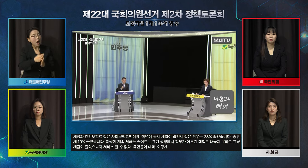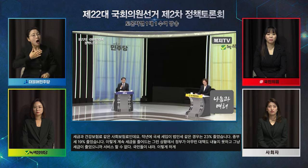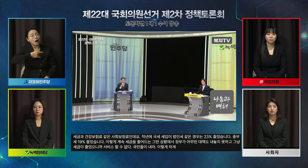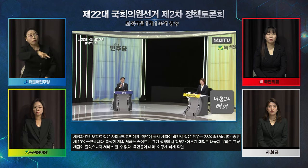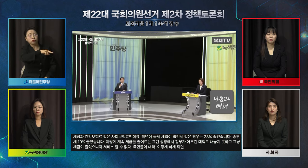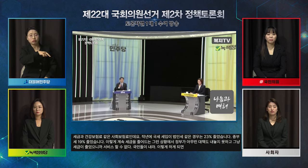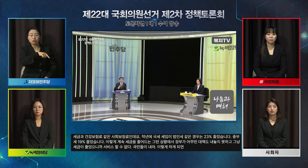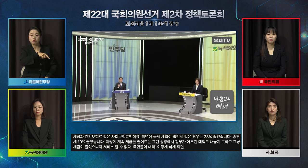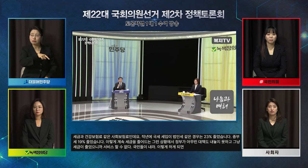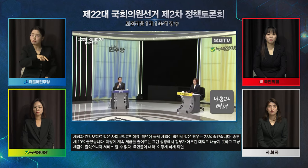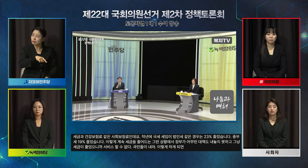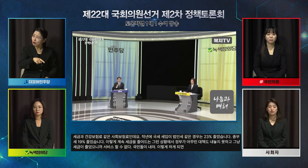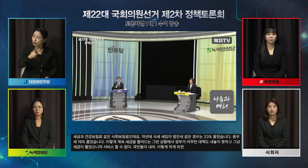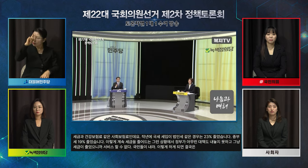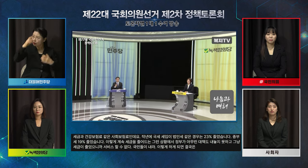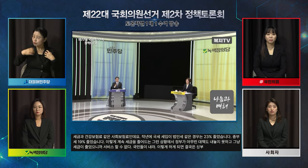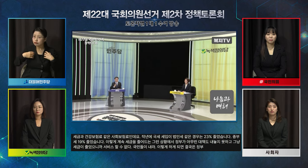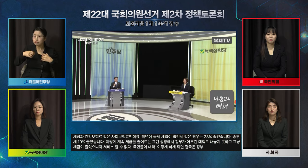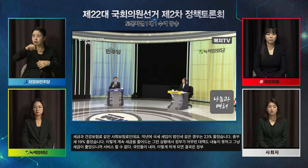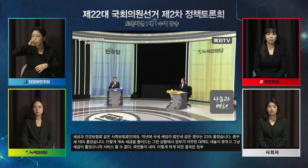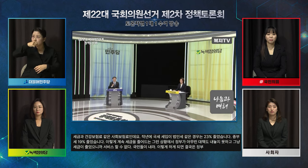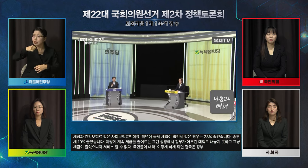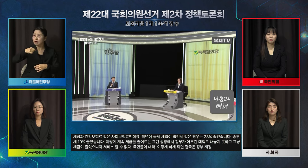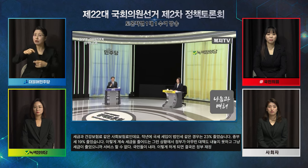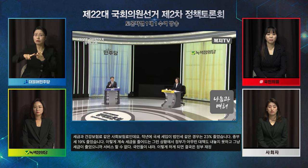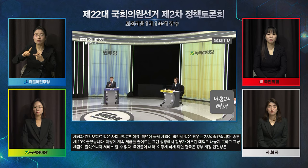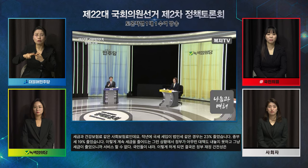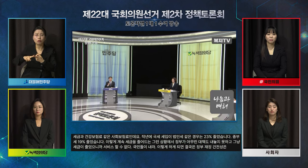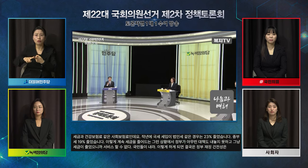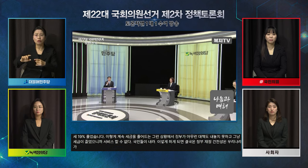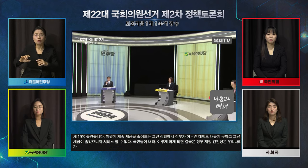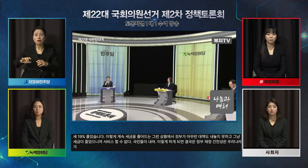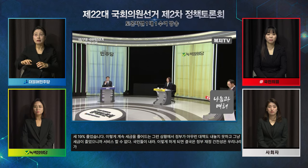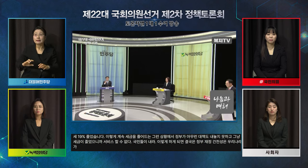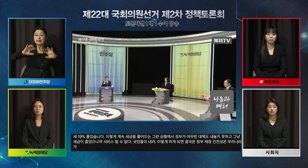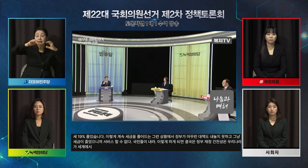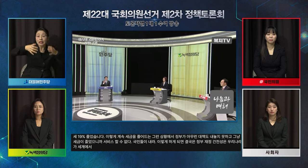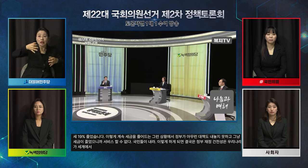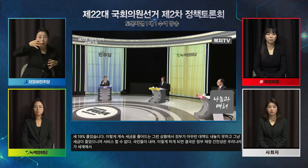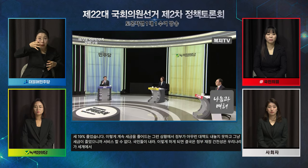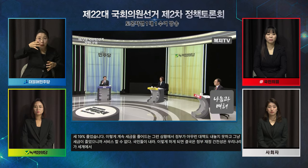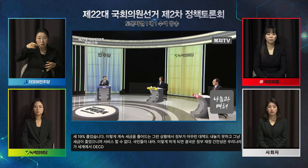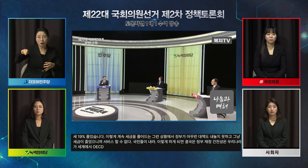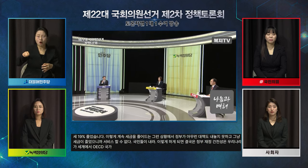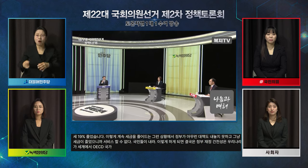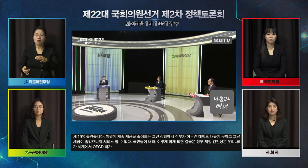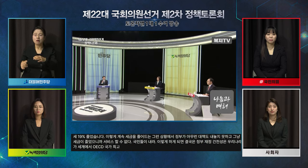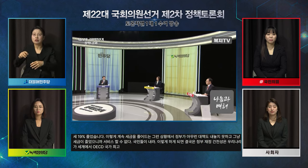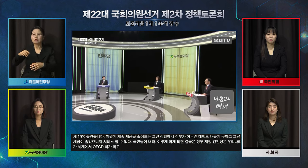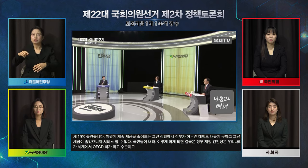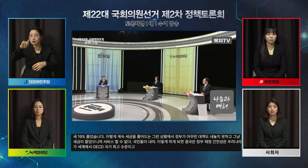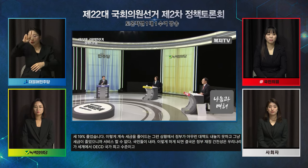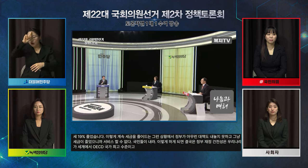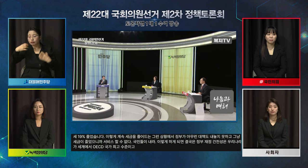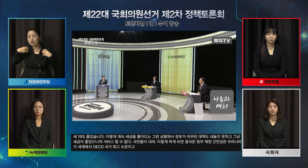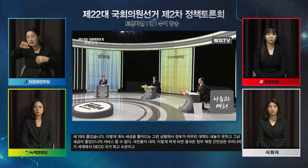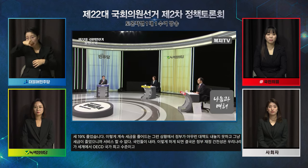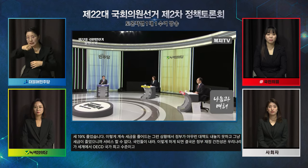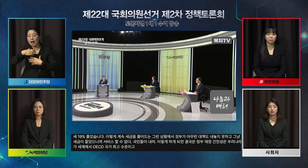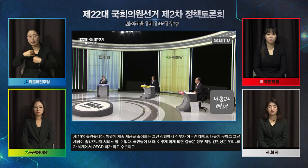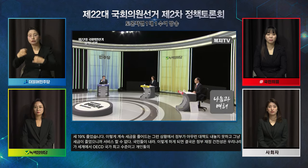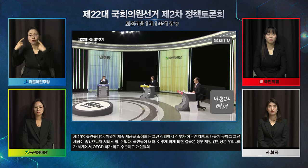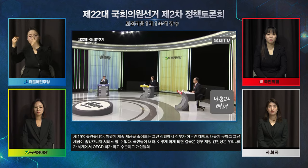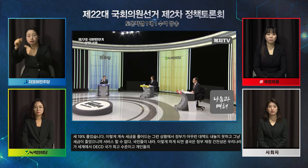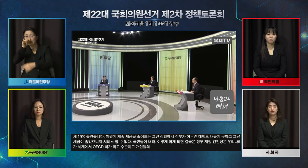결국은 정부 재정 건전성은 우리나라가 세계에서 50%가 최고 수준이고 개인들의